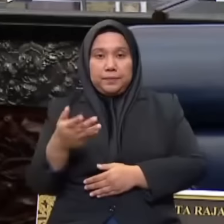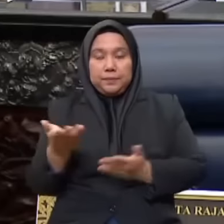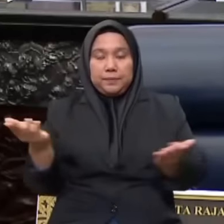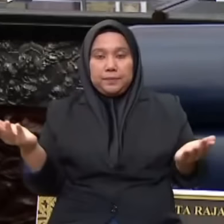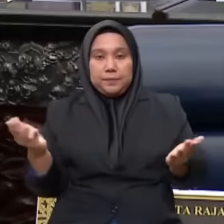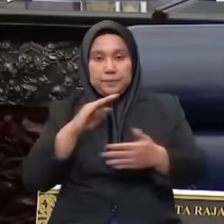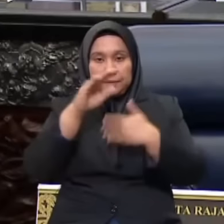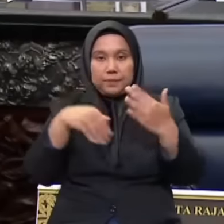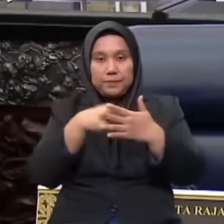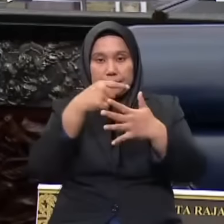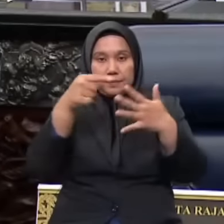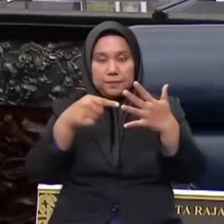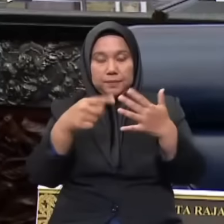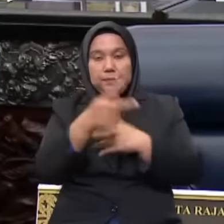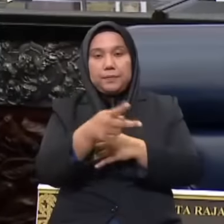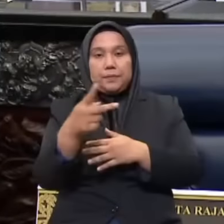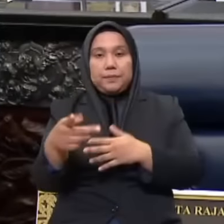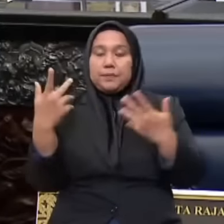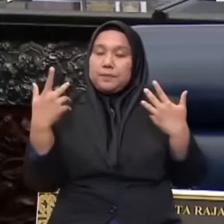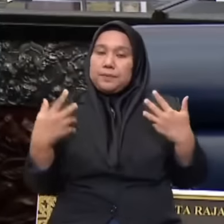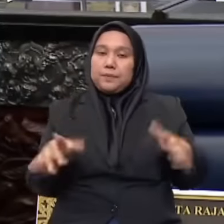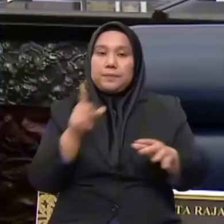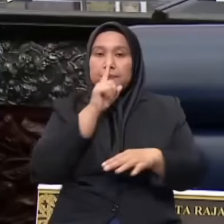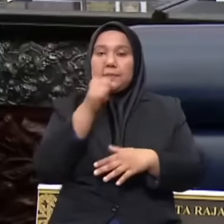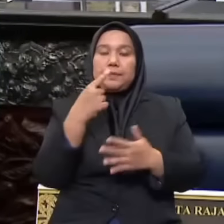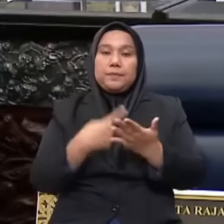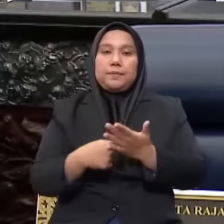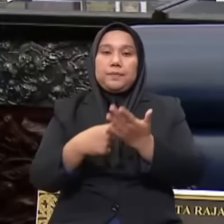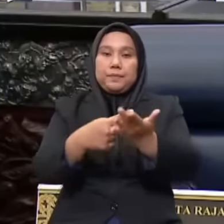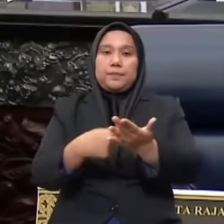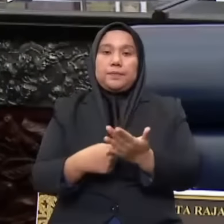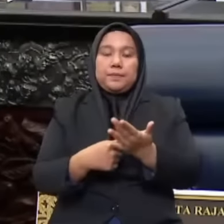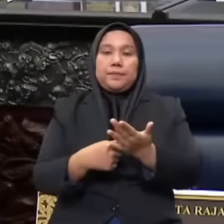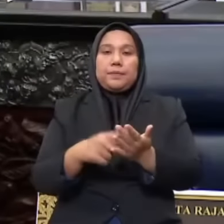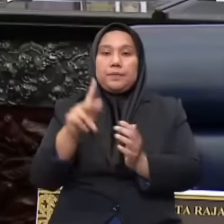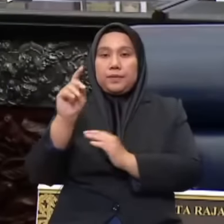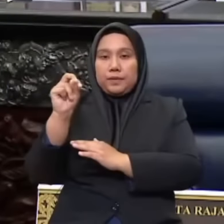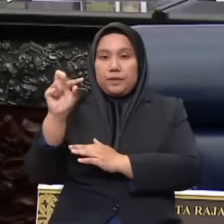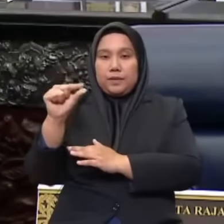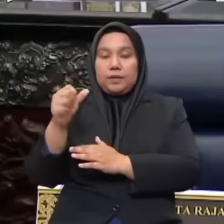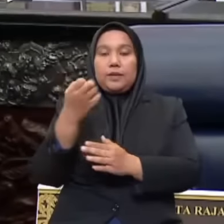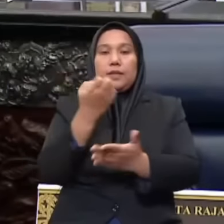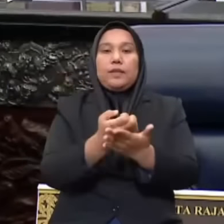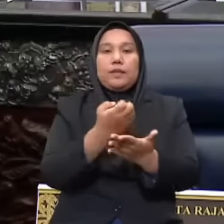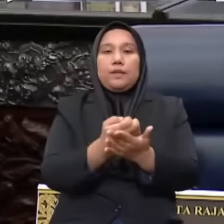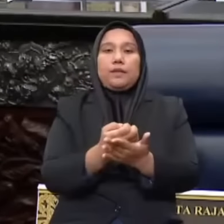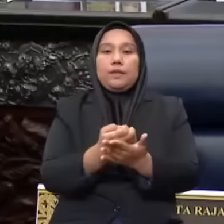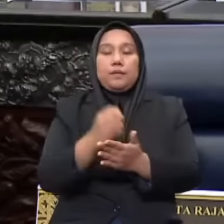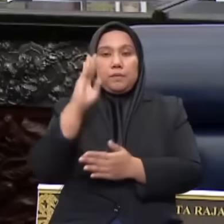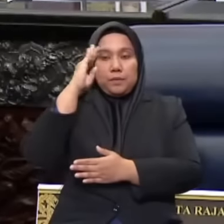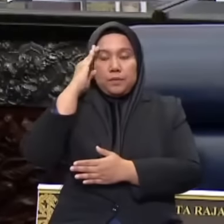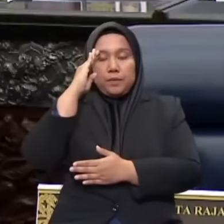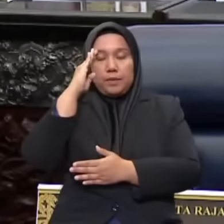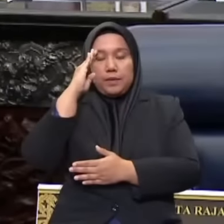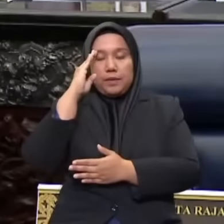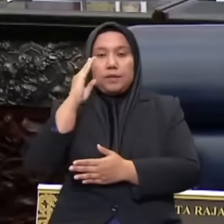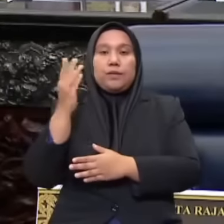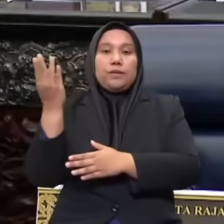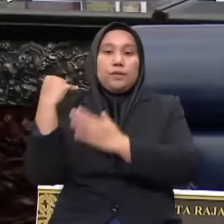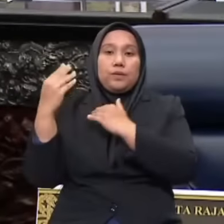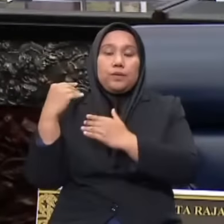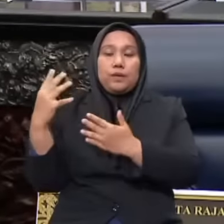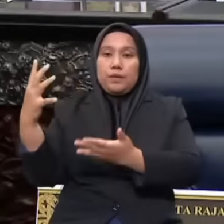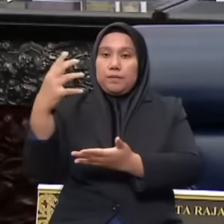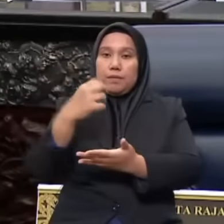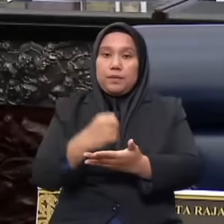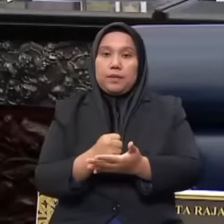ini sudah tentu telah dibincangkan di dalam Kongres Ekonomi Bumi Putra yang lepas dan dapatan serta